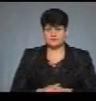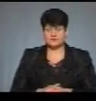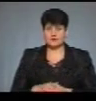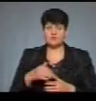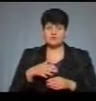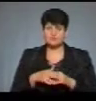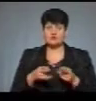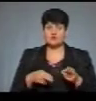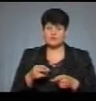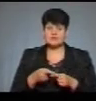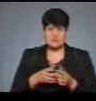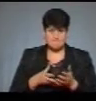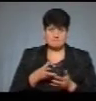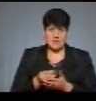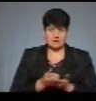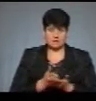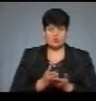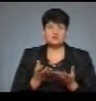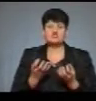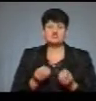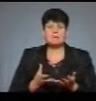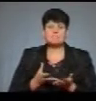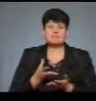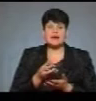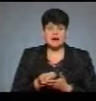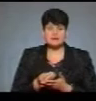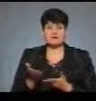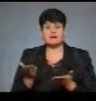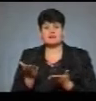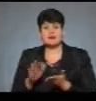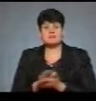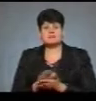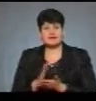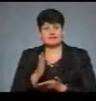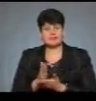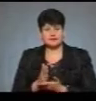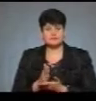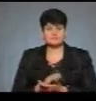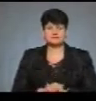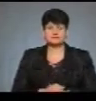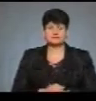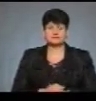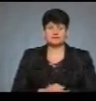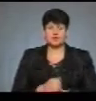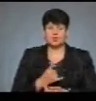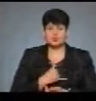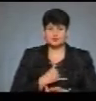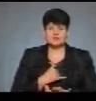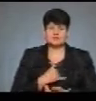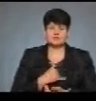що ковзанка – це є платна послуга. Які ще є платні і от безкоштовні послуги з мого містечка? Дивіться, у нас